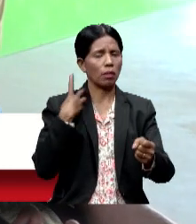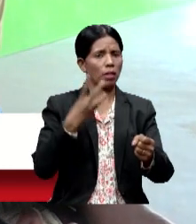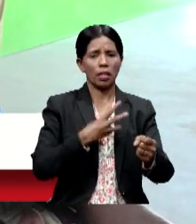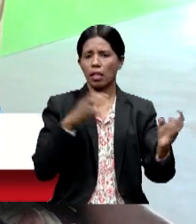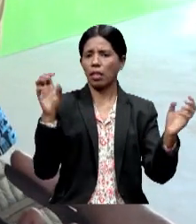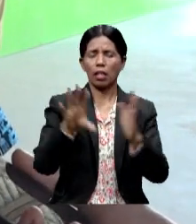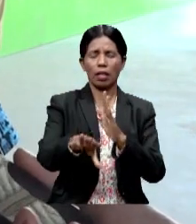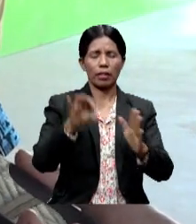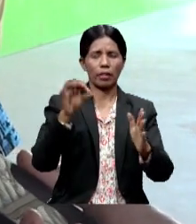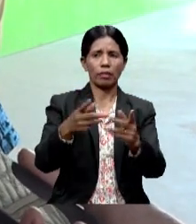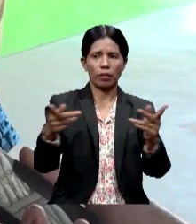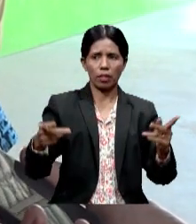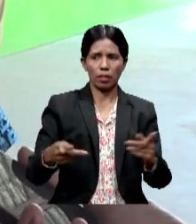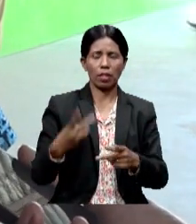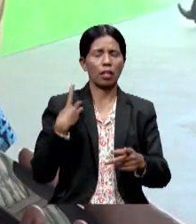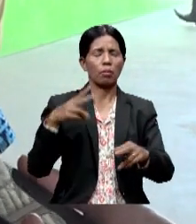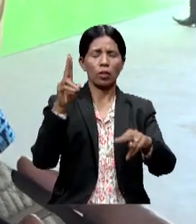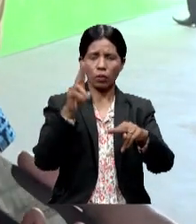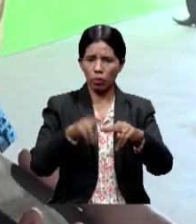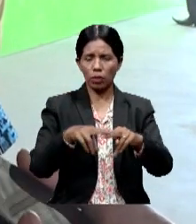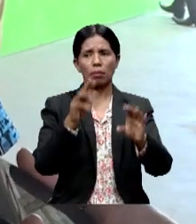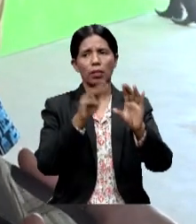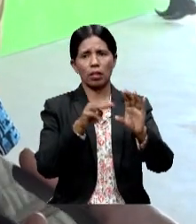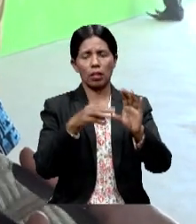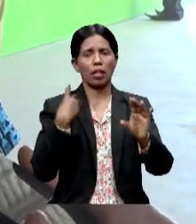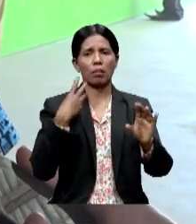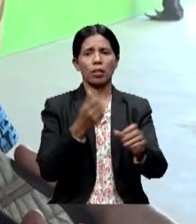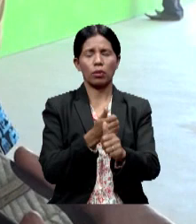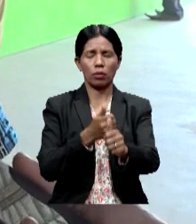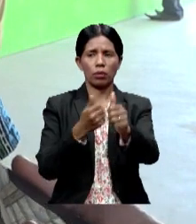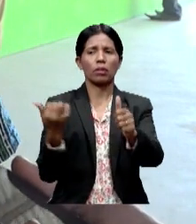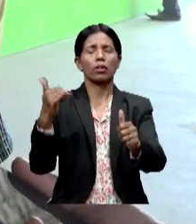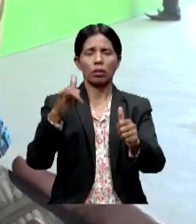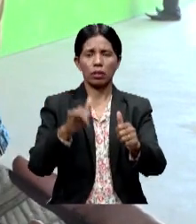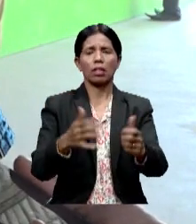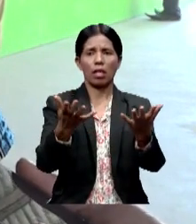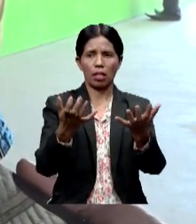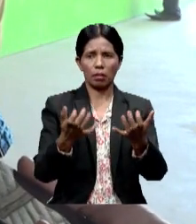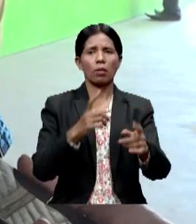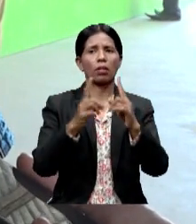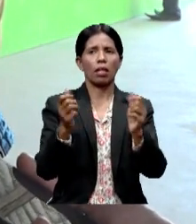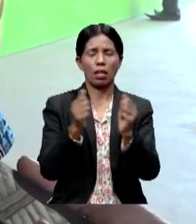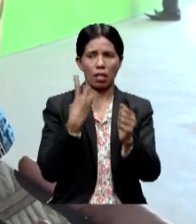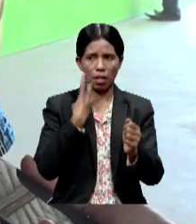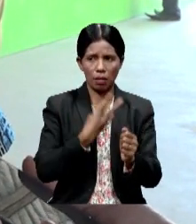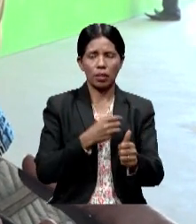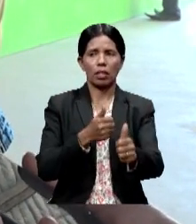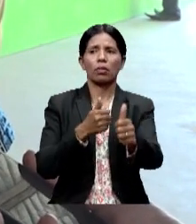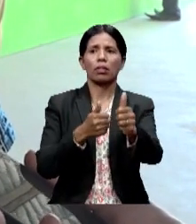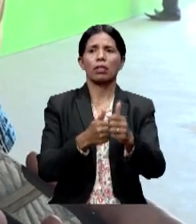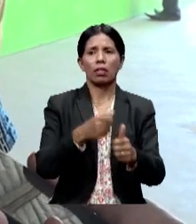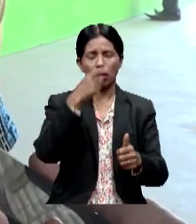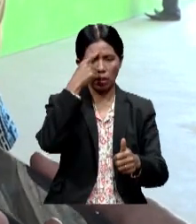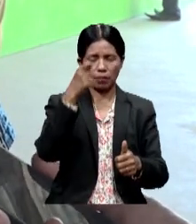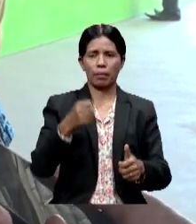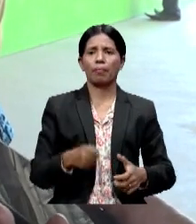ami koma ami turi are dore mercado nini ami pasensya lu tuir sir ni bat ne be sira kwale mayami ami tenka lu tuir tamba ne mak